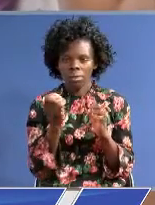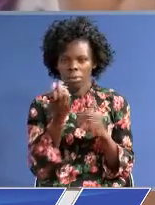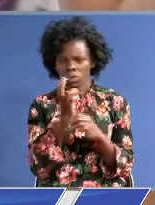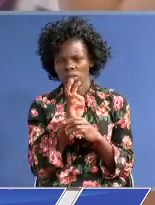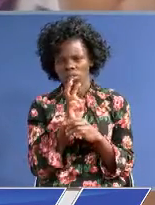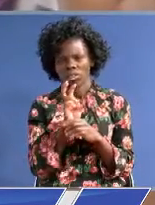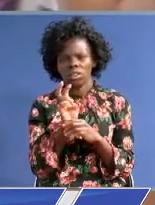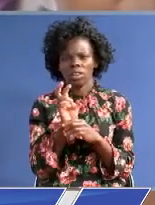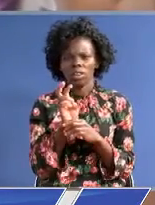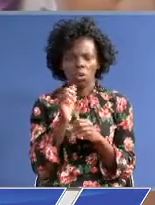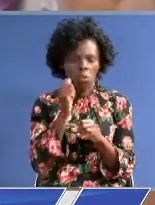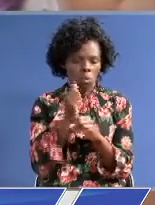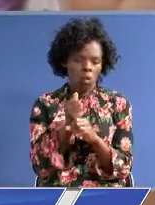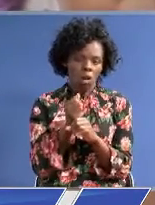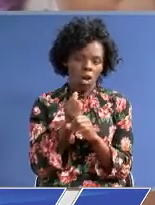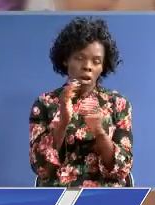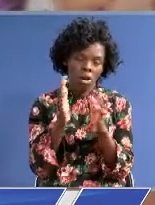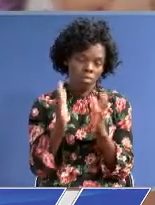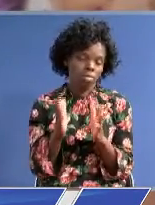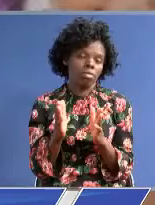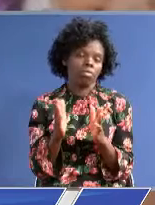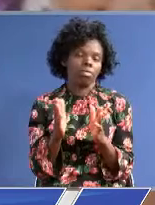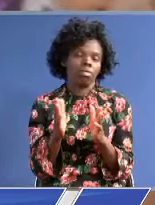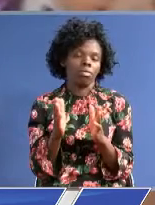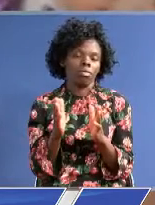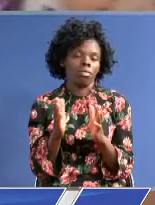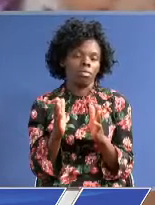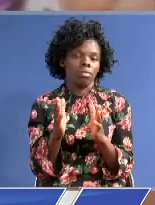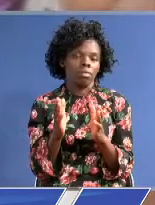tukaona wafanyakazi wetu